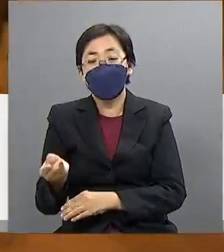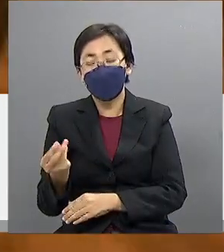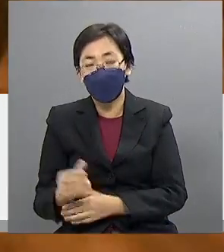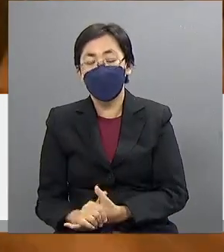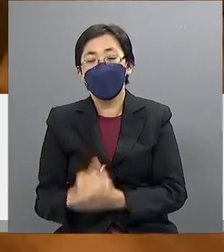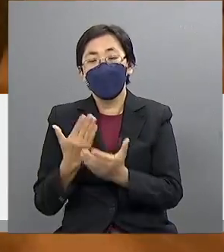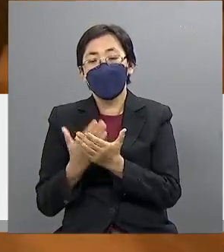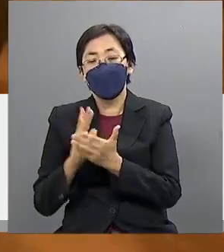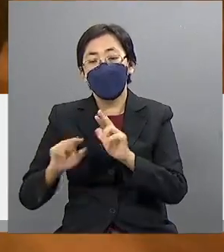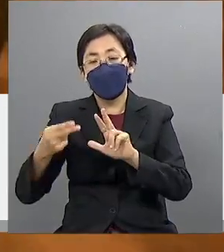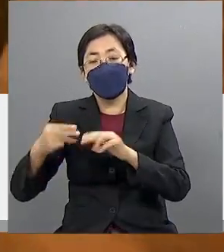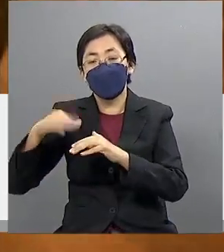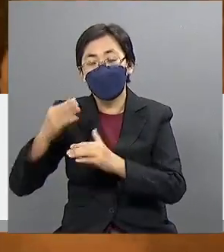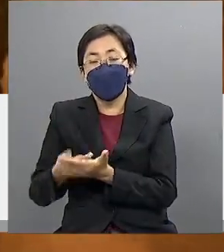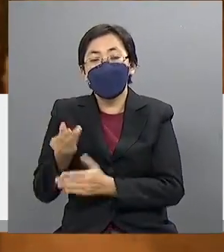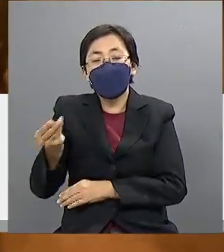บาท